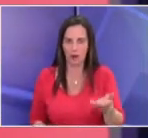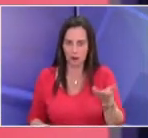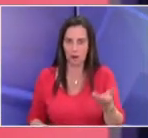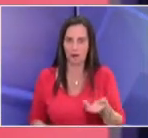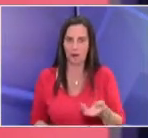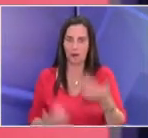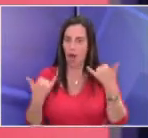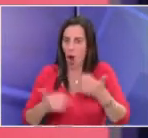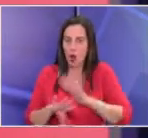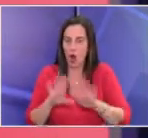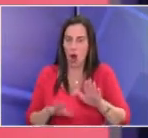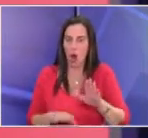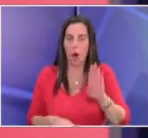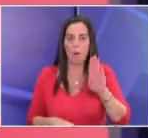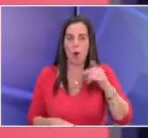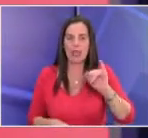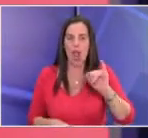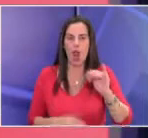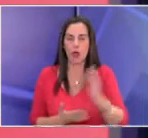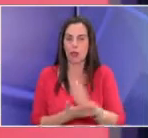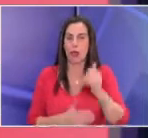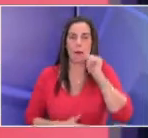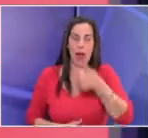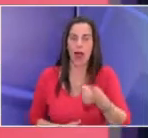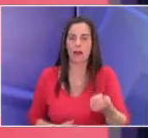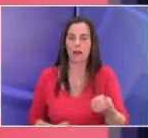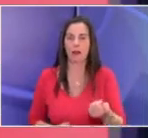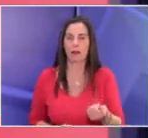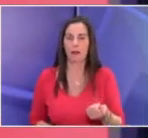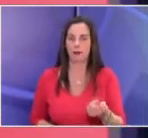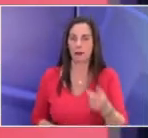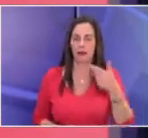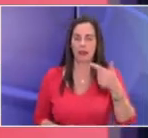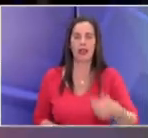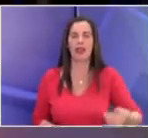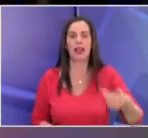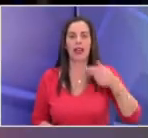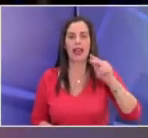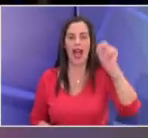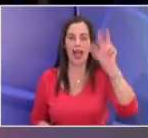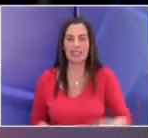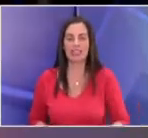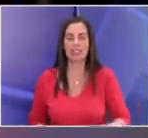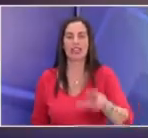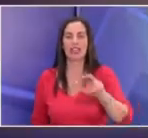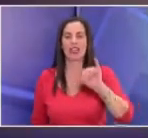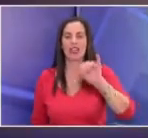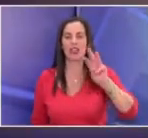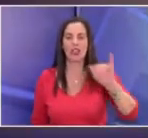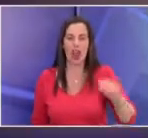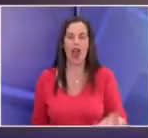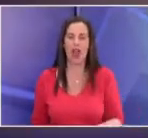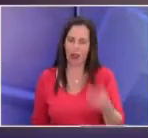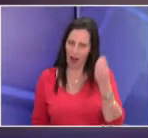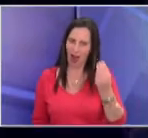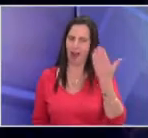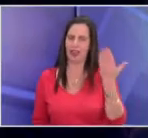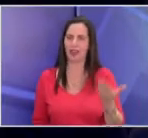להם, אל תהפכו את האנשים האלה לפושעים. אני אגיד לך, אבל לפני כל מה שהם אומרים... ראיתי שאצלכם בשוק